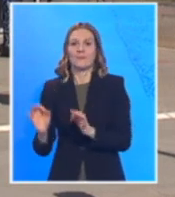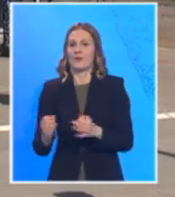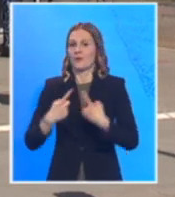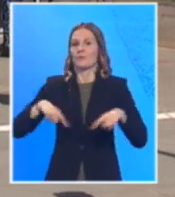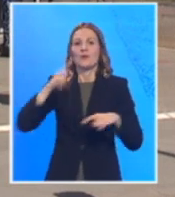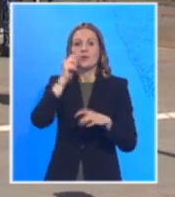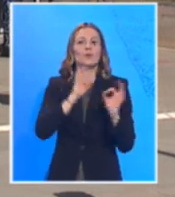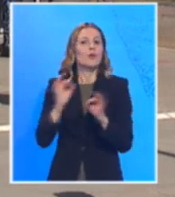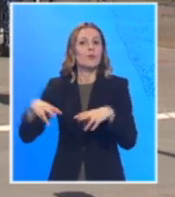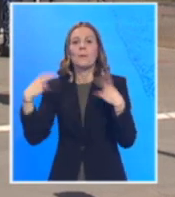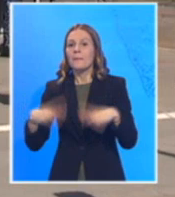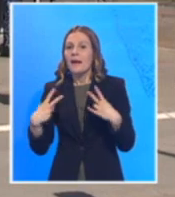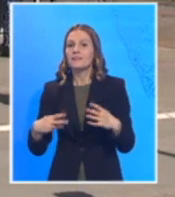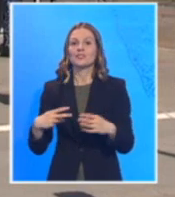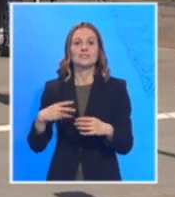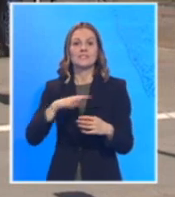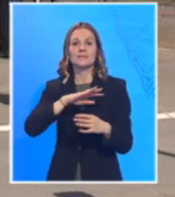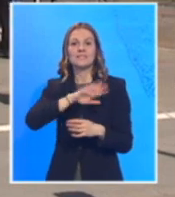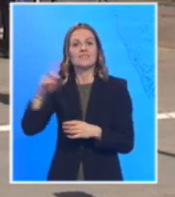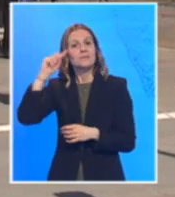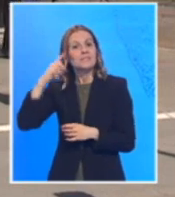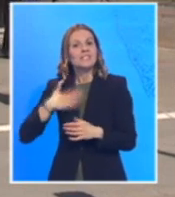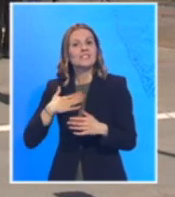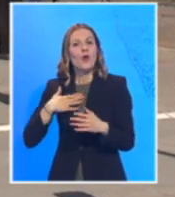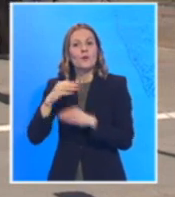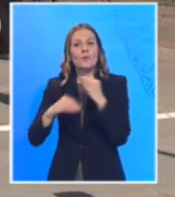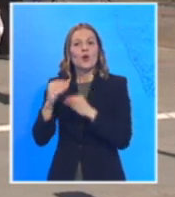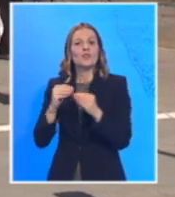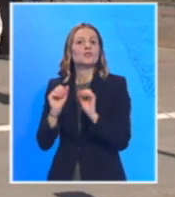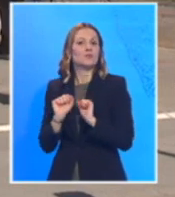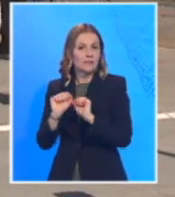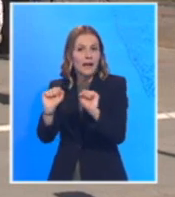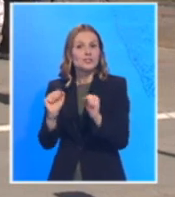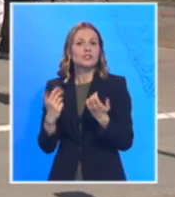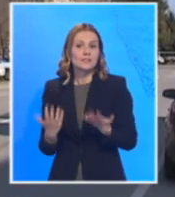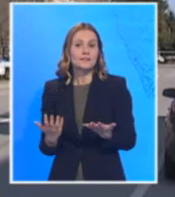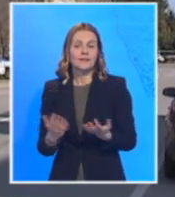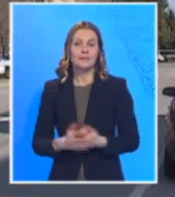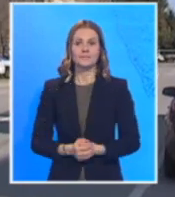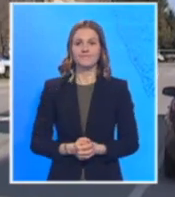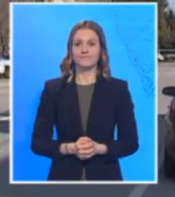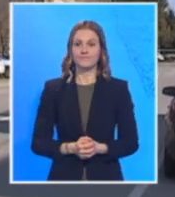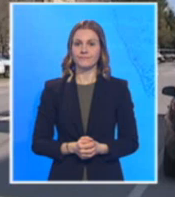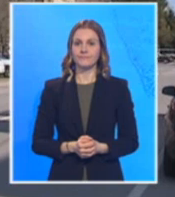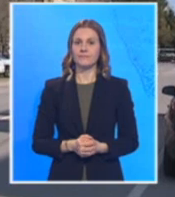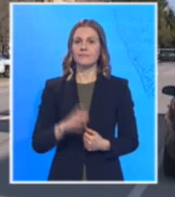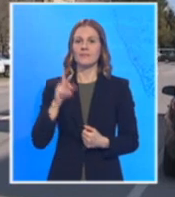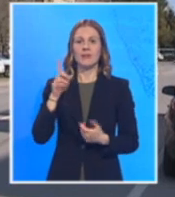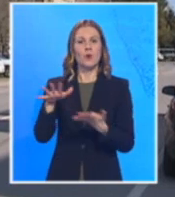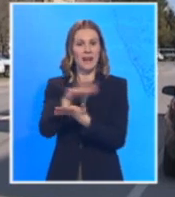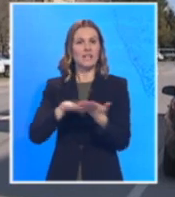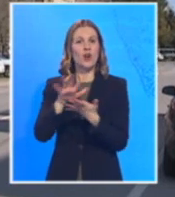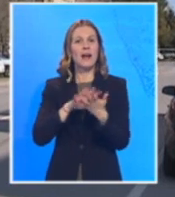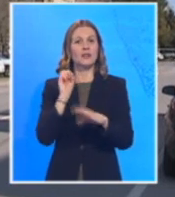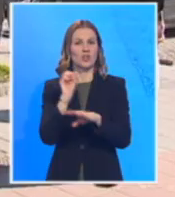svoje strahove, svoje porodice, gledamo da ih zaštitimo u najbolji mogućoj meri. Kako naglašavaju u regionalnom